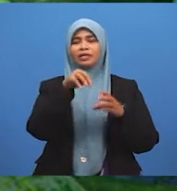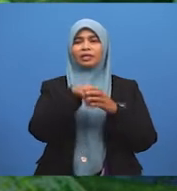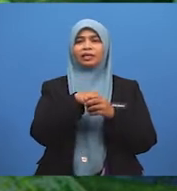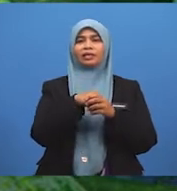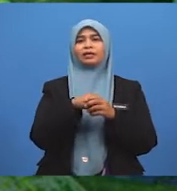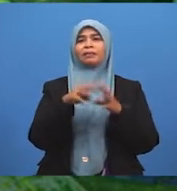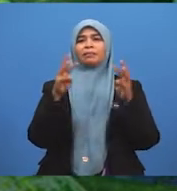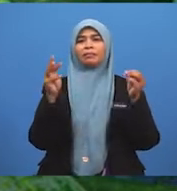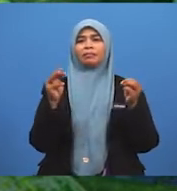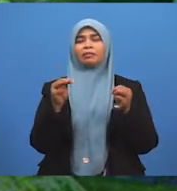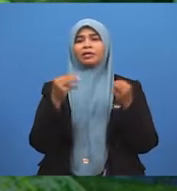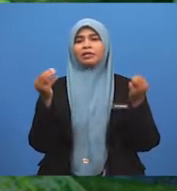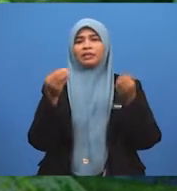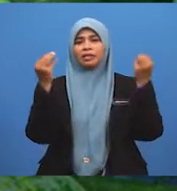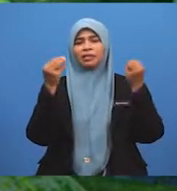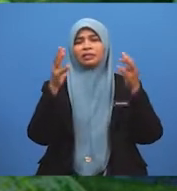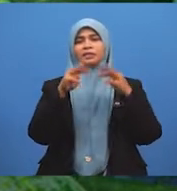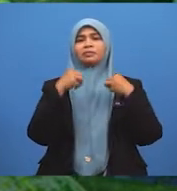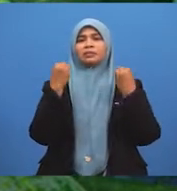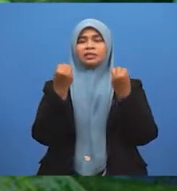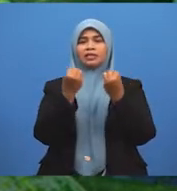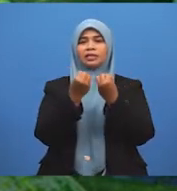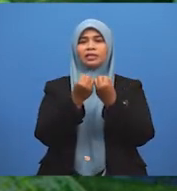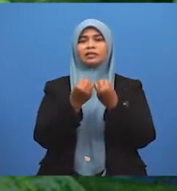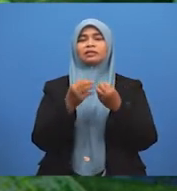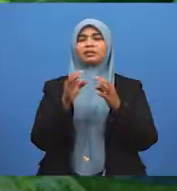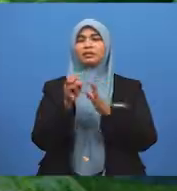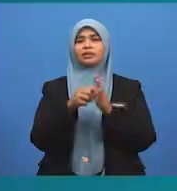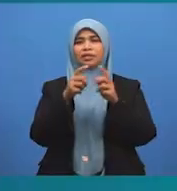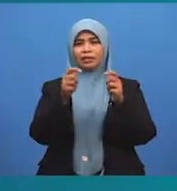sopan dalam majlis masyarakat setempat.